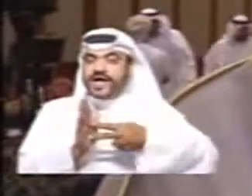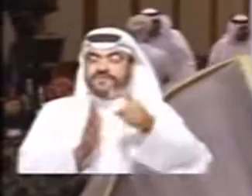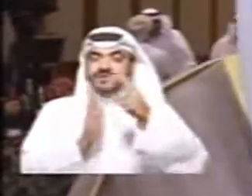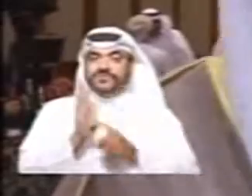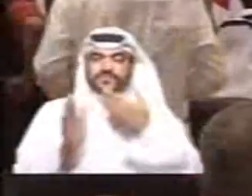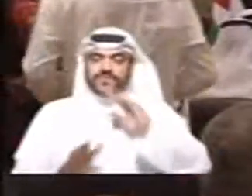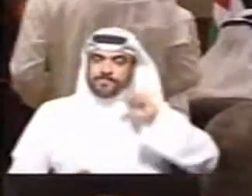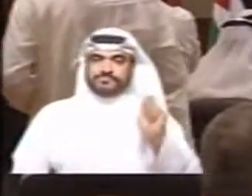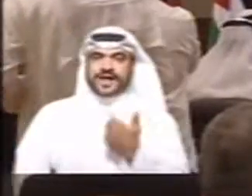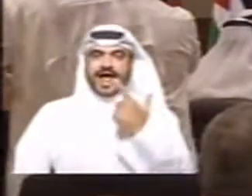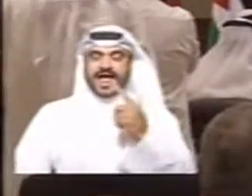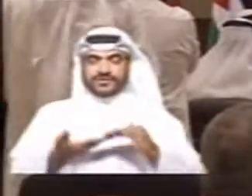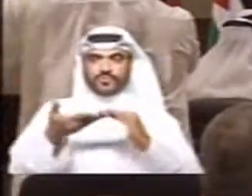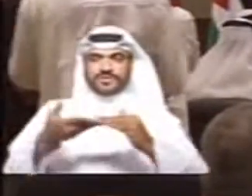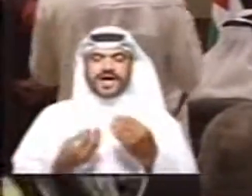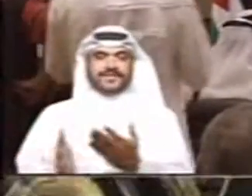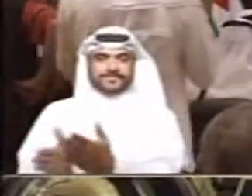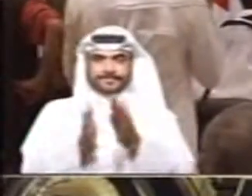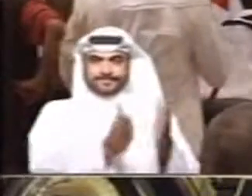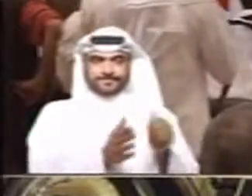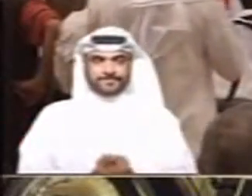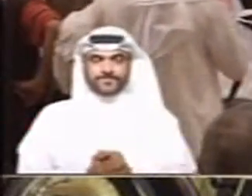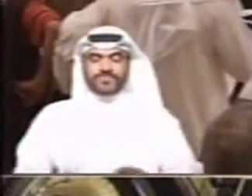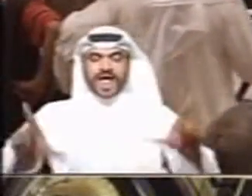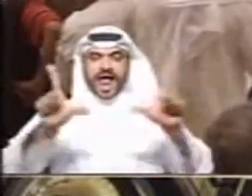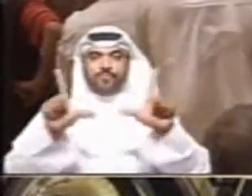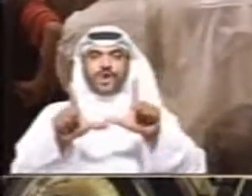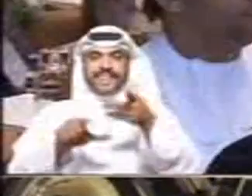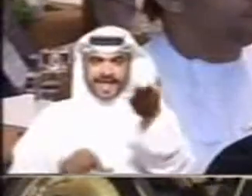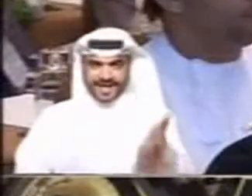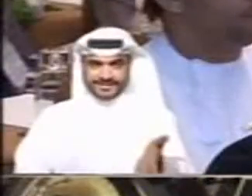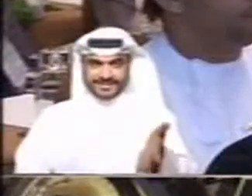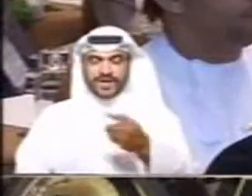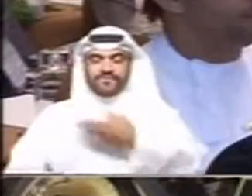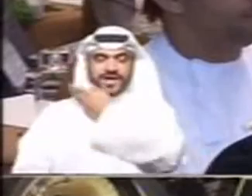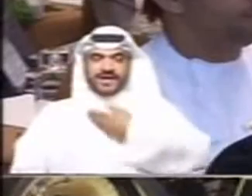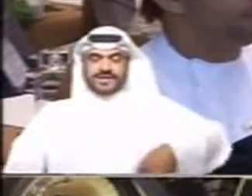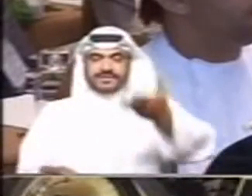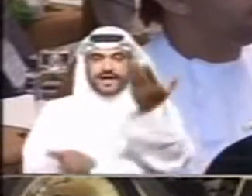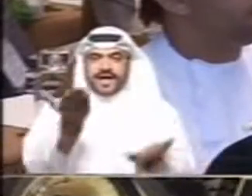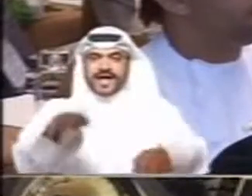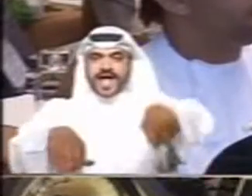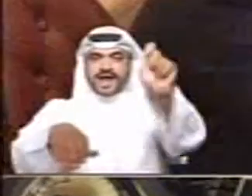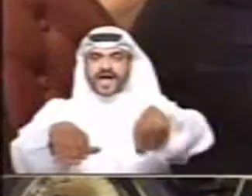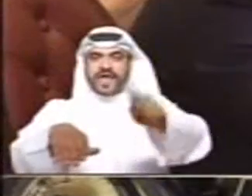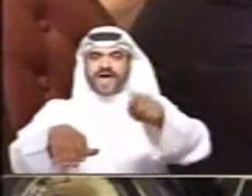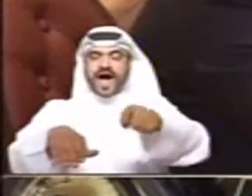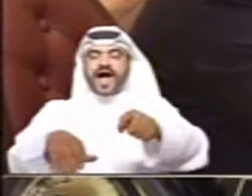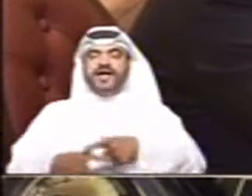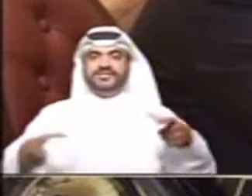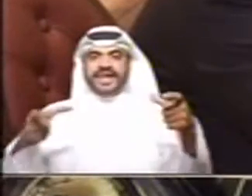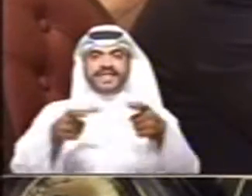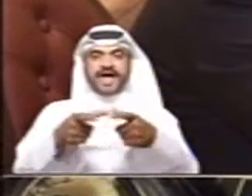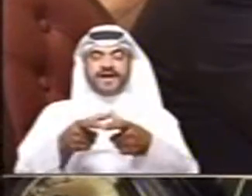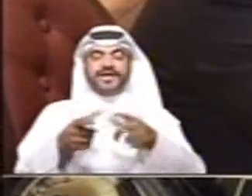لفض المنازعات. الملتقى العلمي الثالث للاتحاد العربي للقضاء الإداري يناقش العديد من الموضوعات